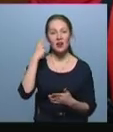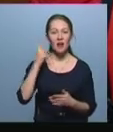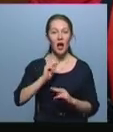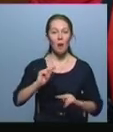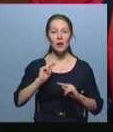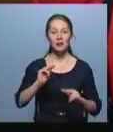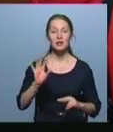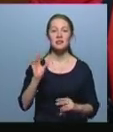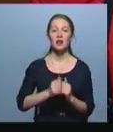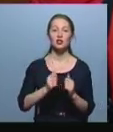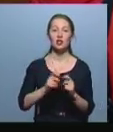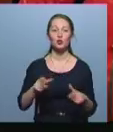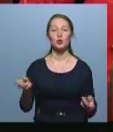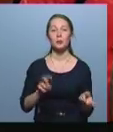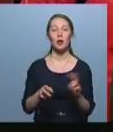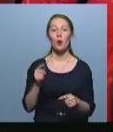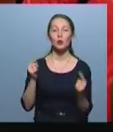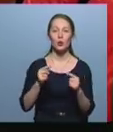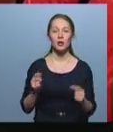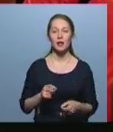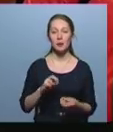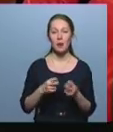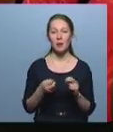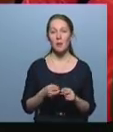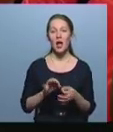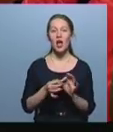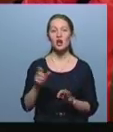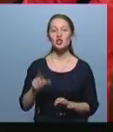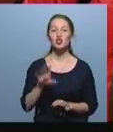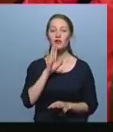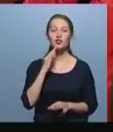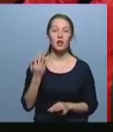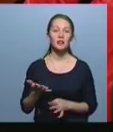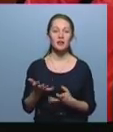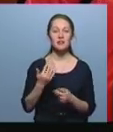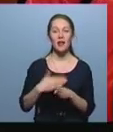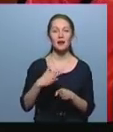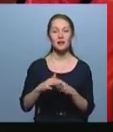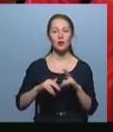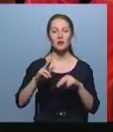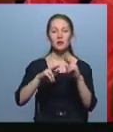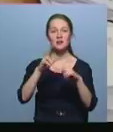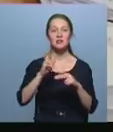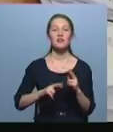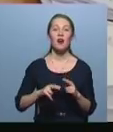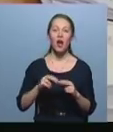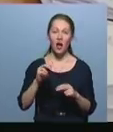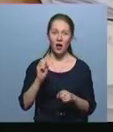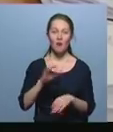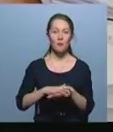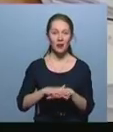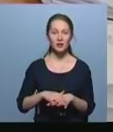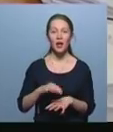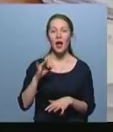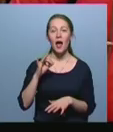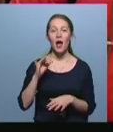чаще всего люди приходят уже с конкретными проблемами. Ижевчанка Тамара Якимова взяла кредит на строительство бани в банке, а договор подписала